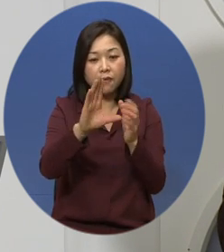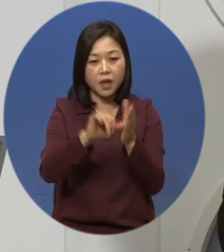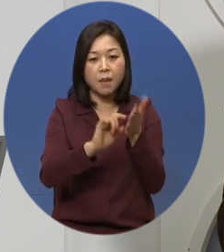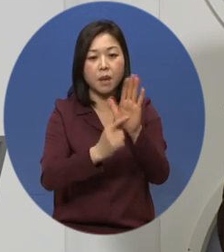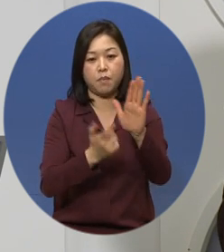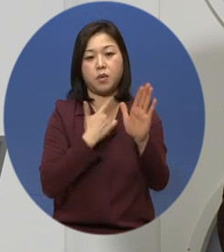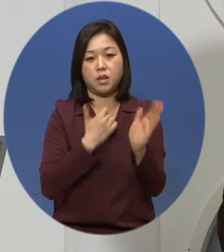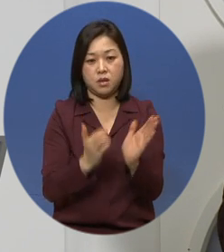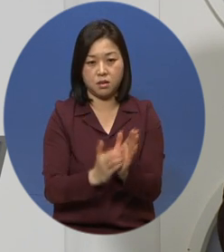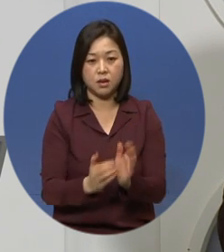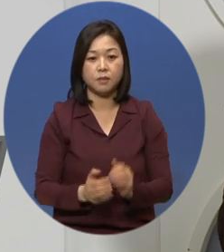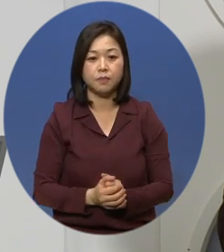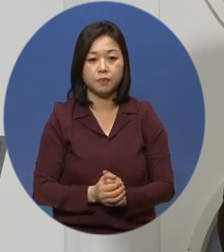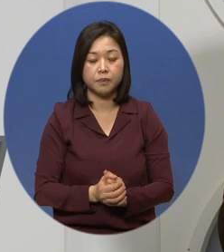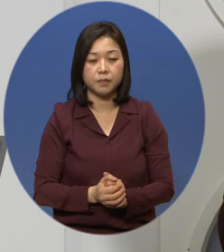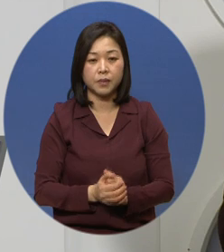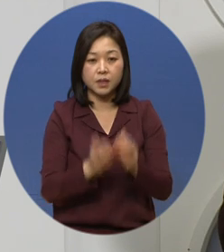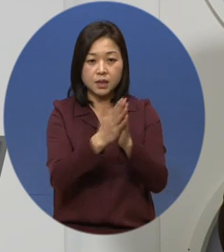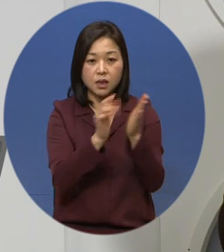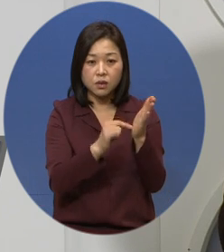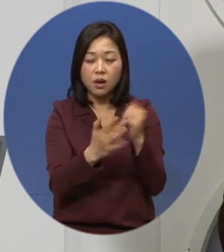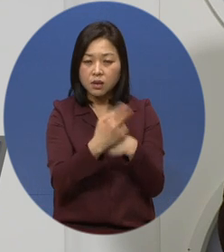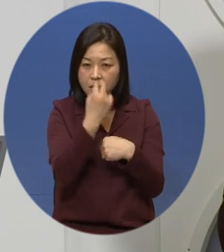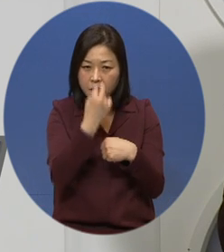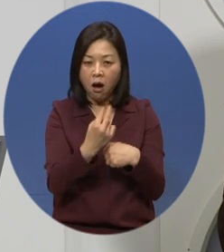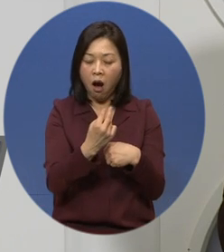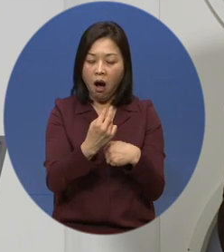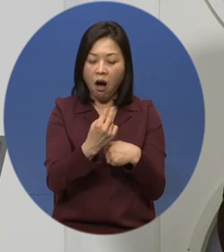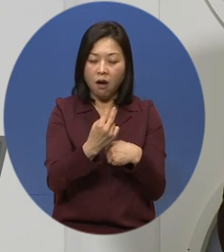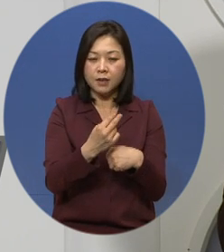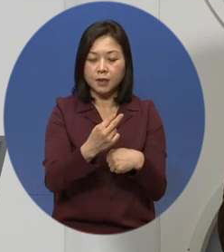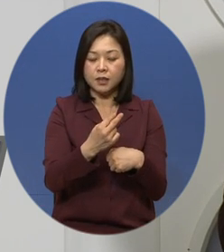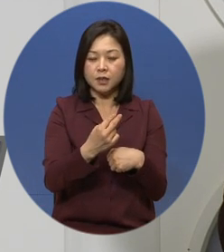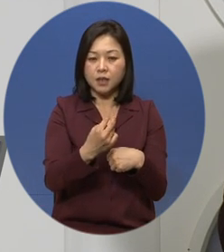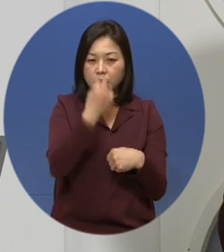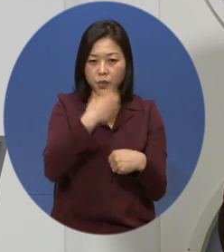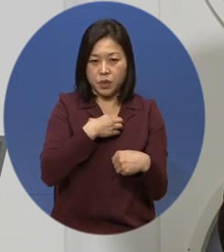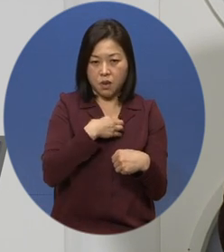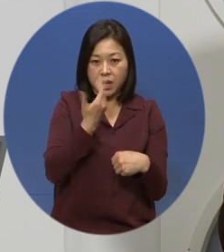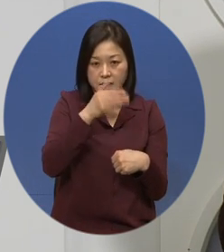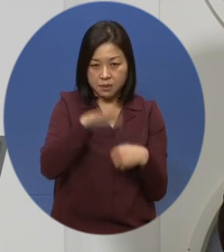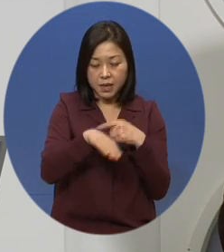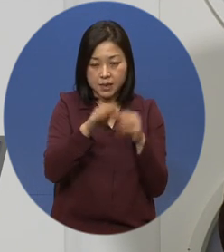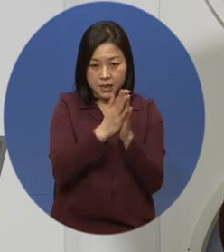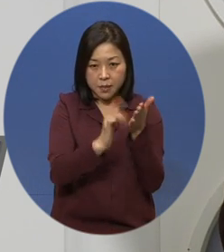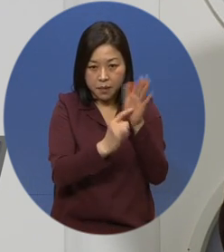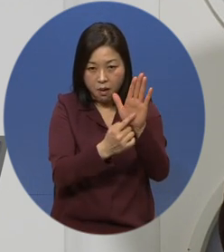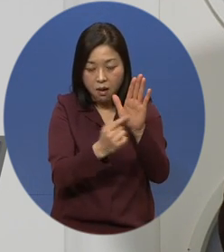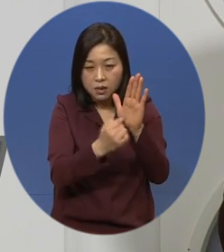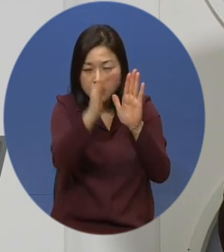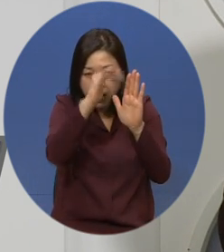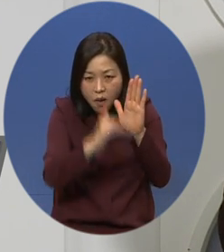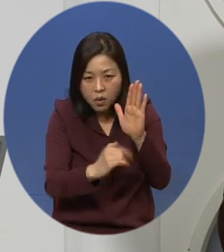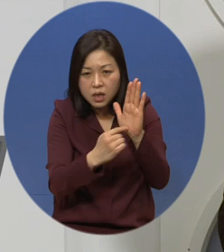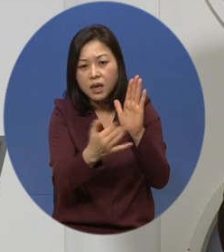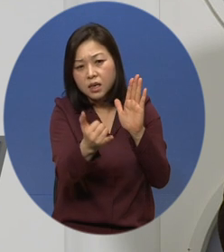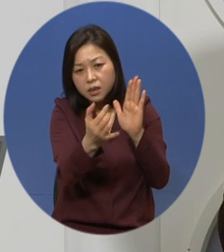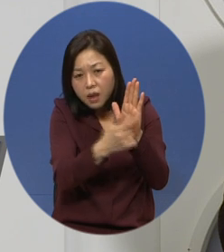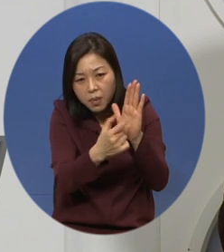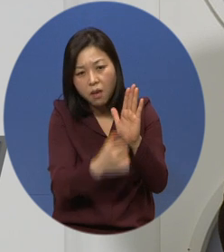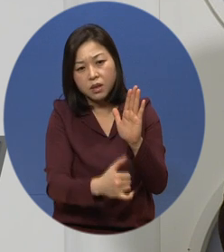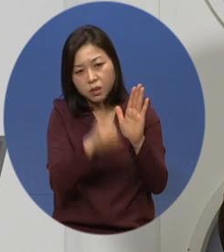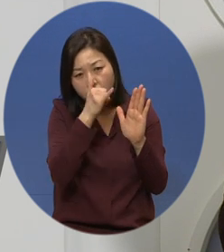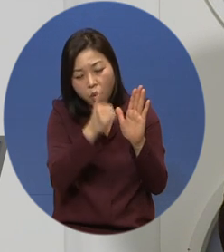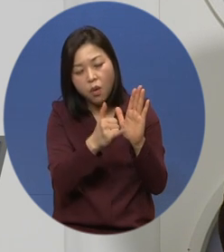됐어요 그것도 목숨을 내놓고 그러면서 거기에 기록을 다 담겨져 있고 그